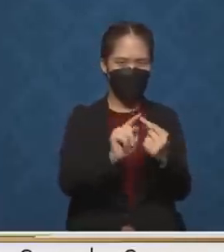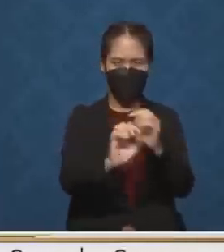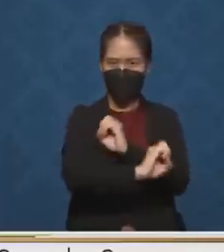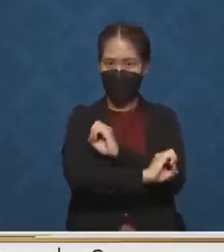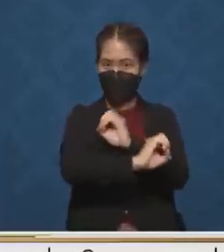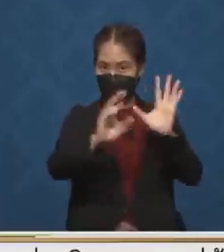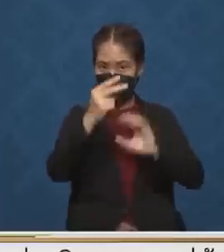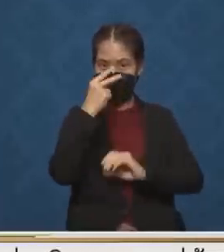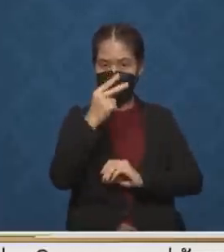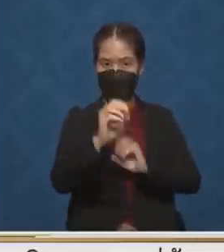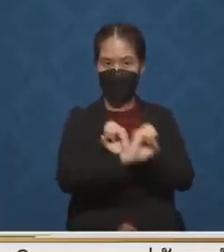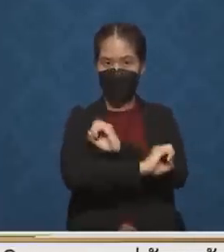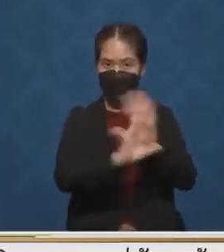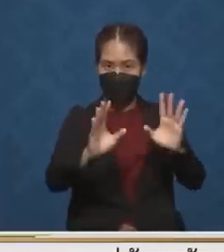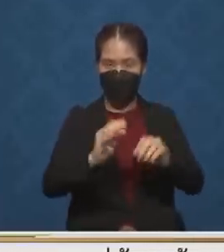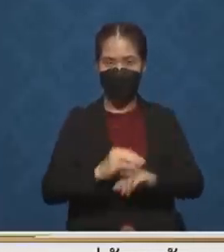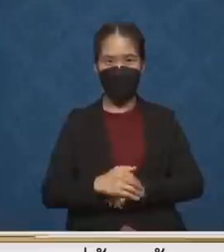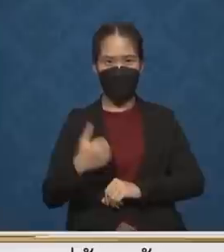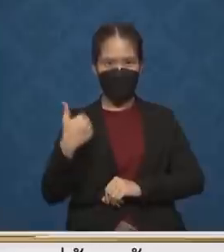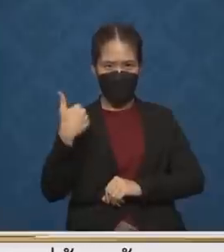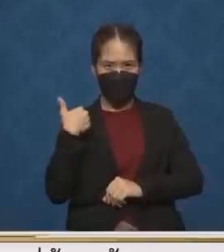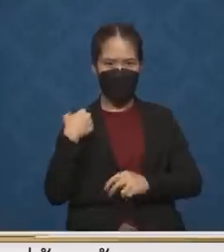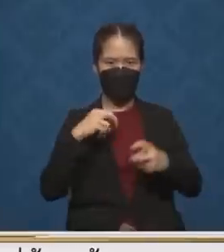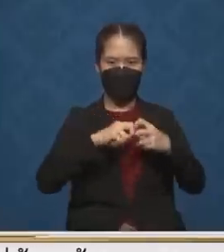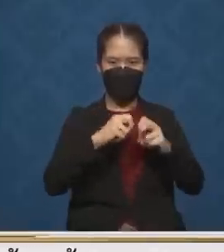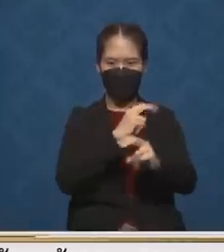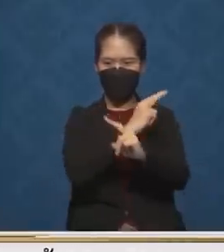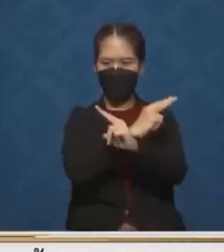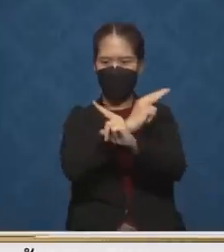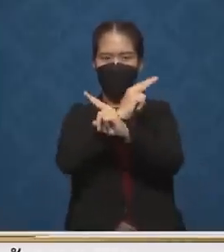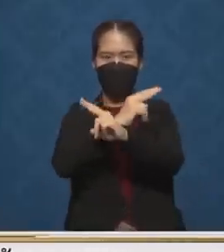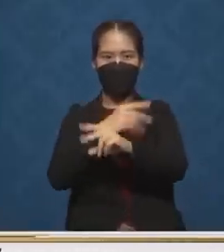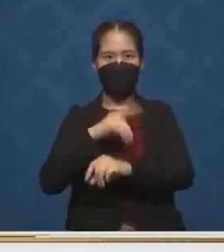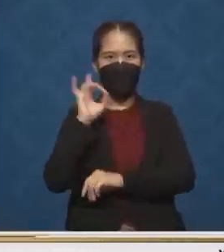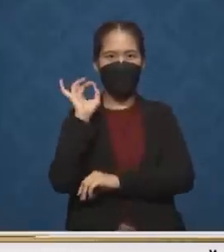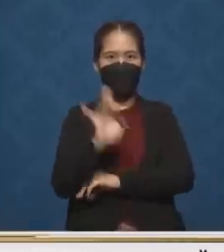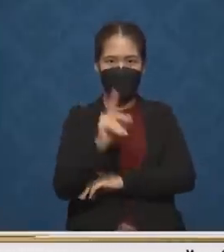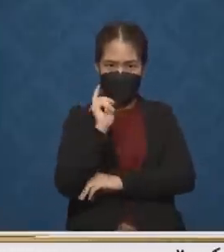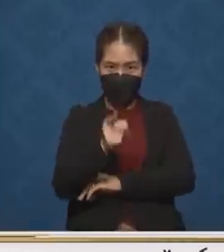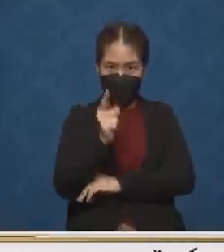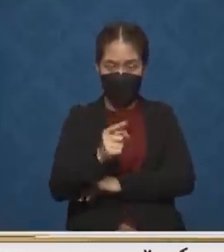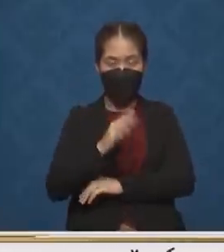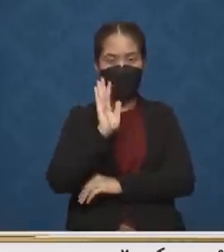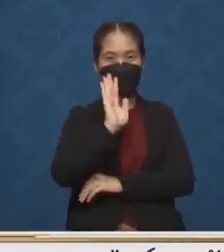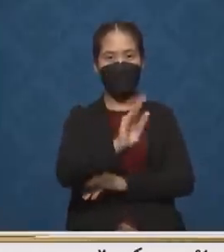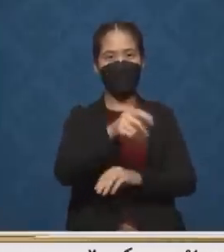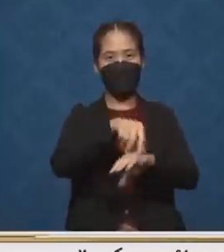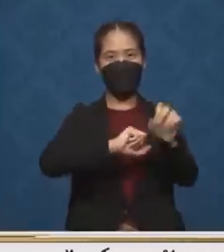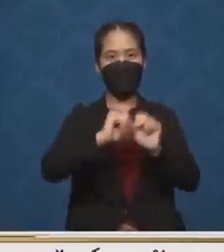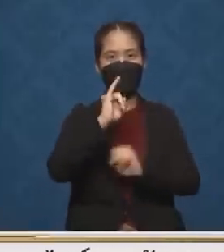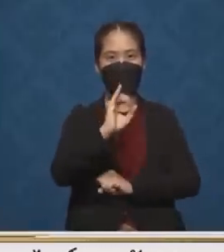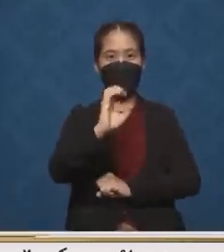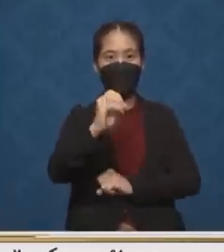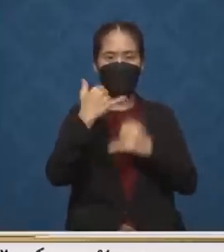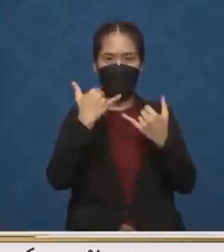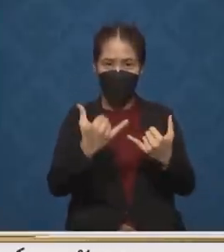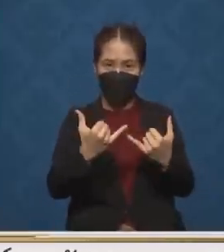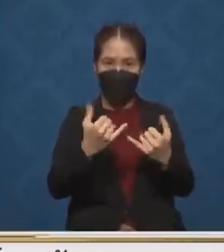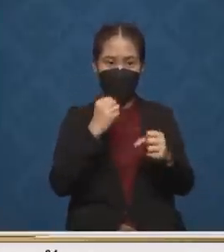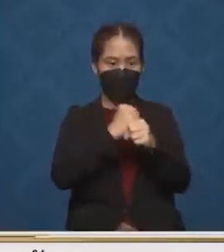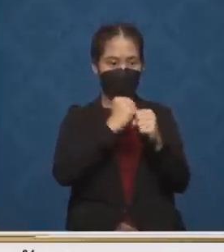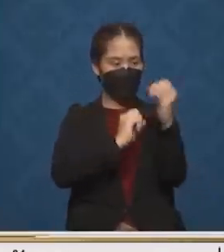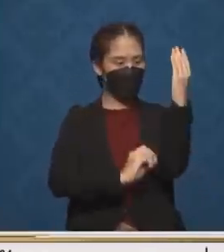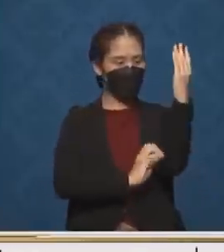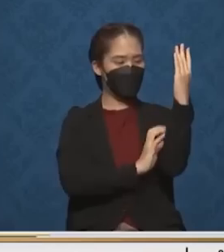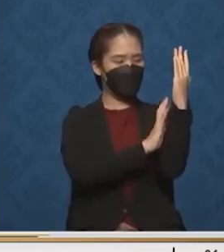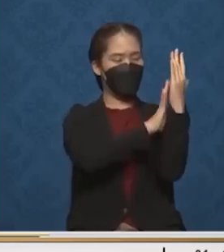เลี้ยวหัวต่อที่ทวีความรุญแรงมากยิงขึ้นของปริบัติการ I.O.ที่กำลงกินรวบประเทศ คืบคารประ